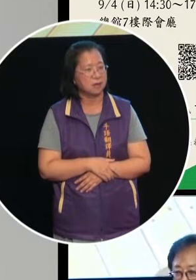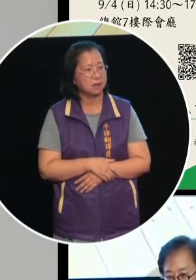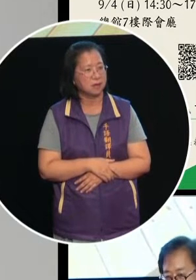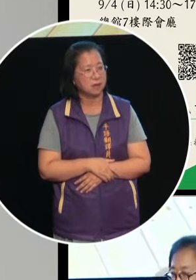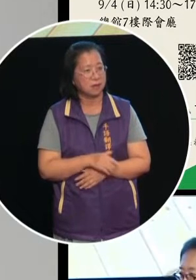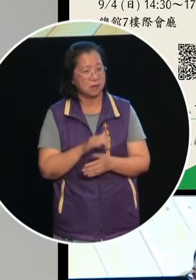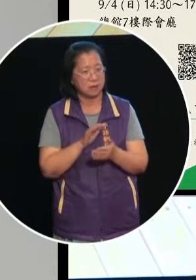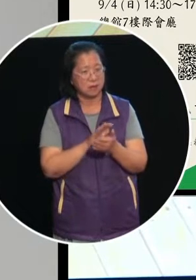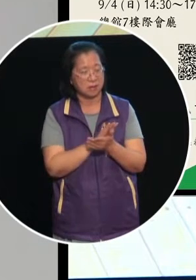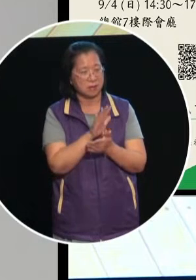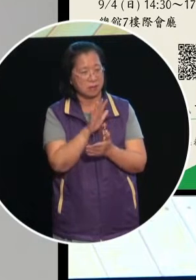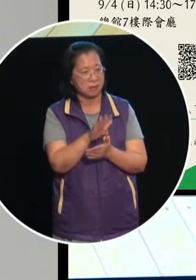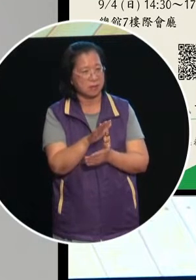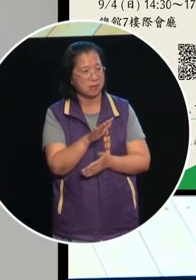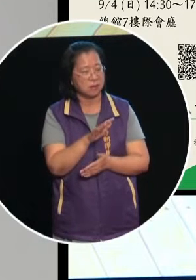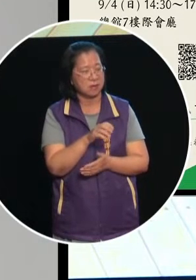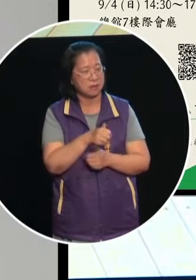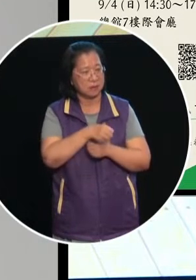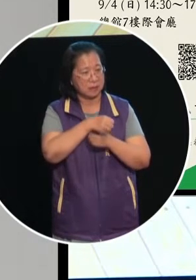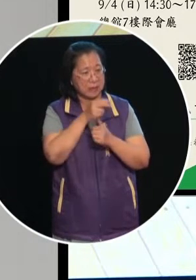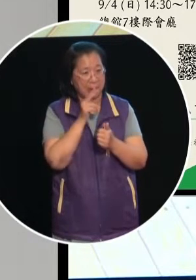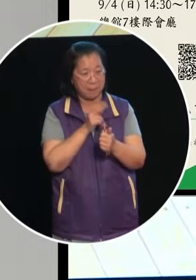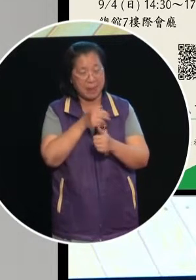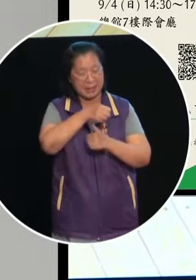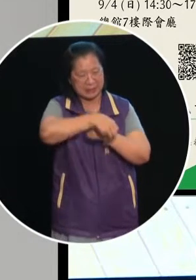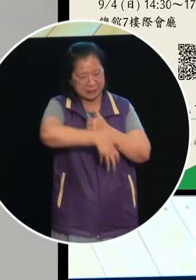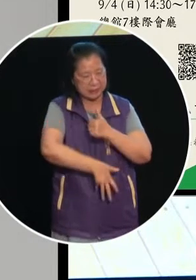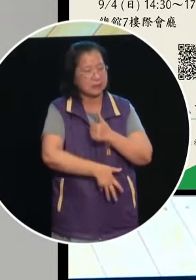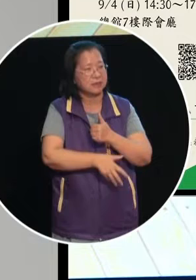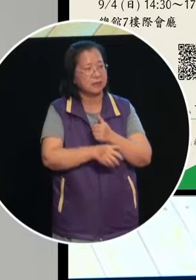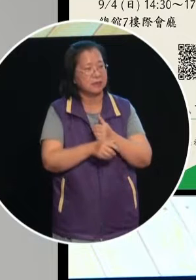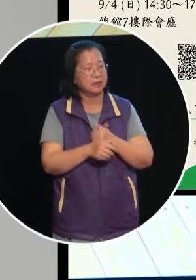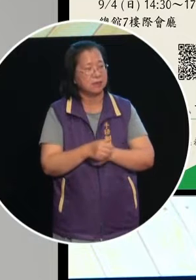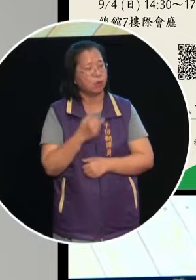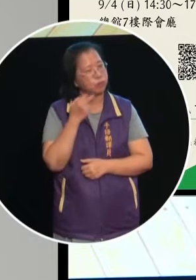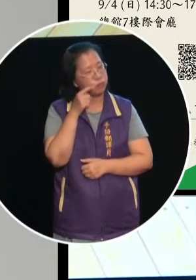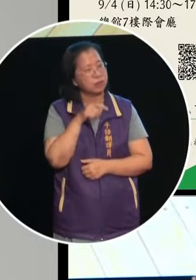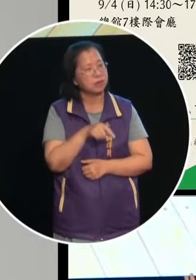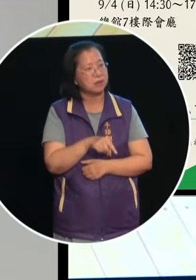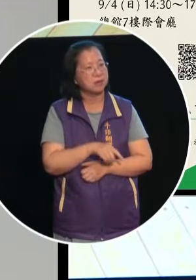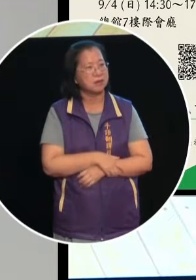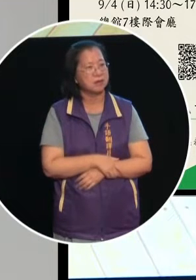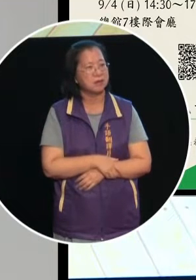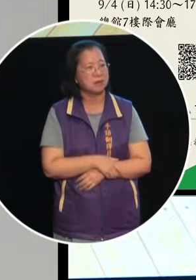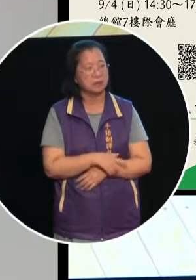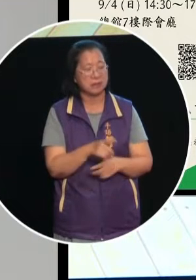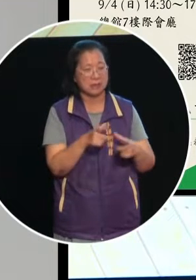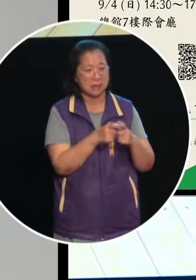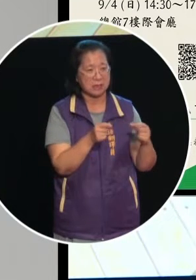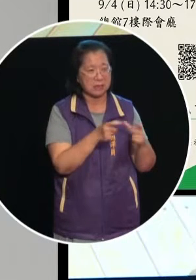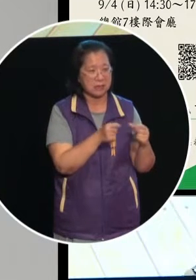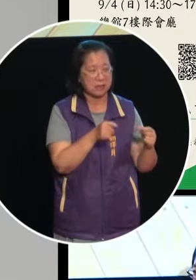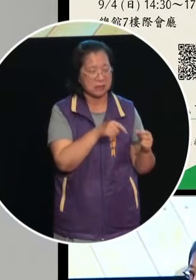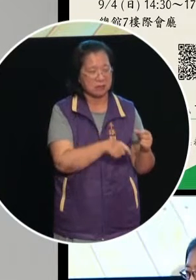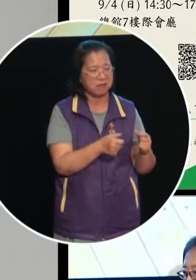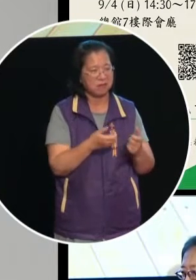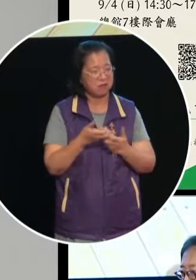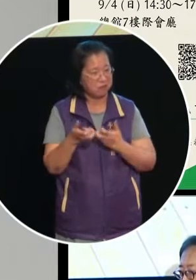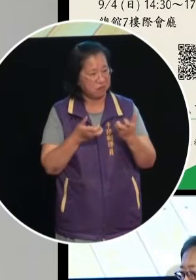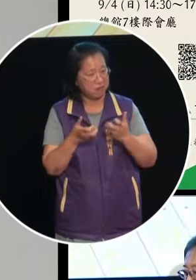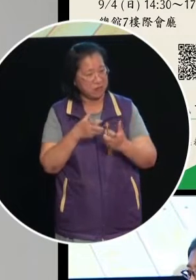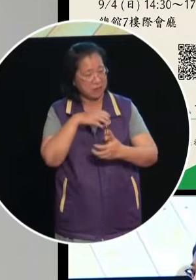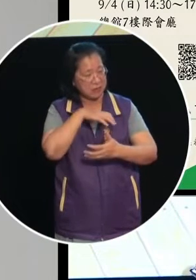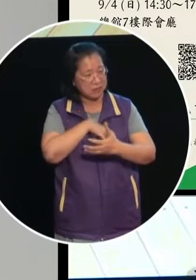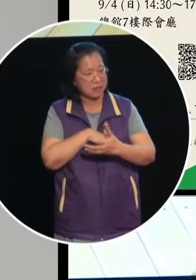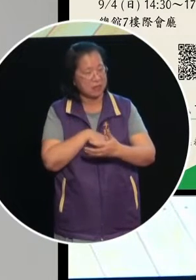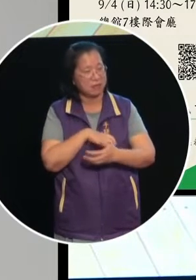之后形成的一个派系。所以我觉得他们现在日本的政治分类里面，就